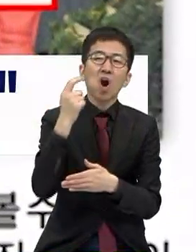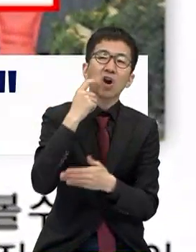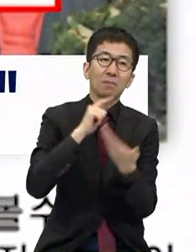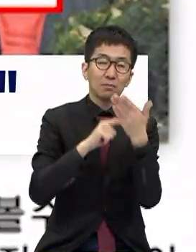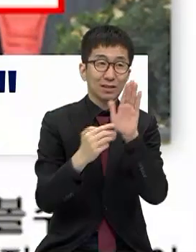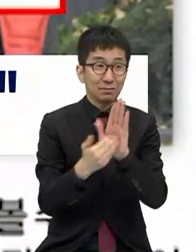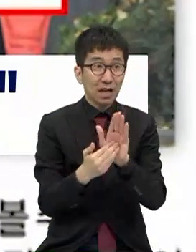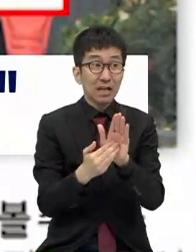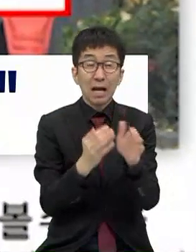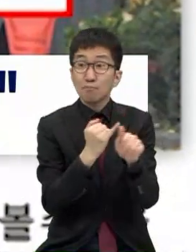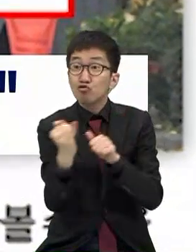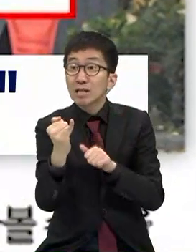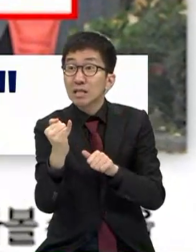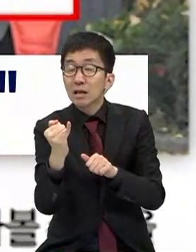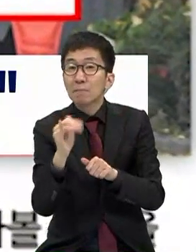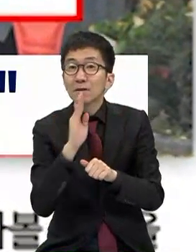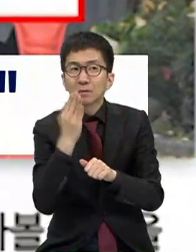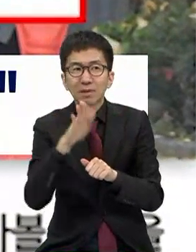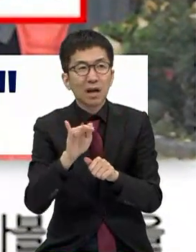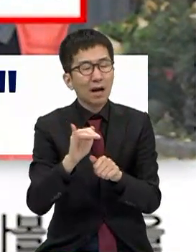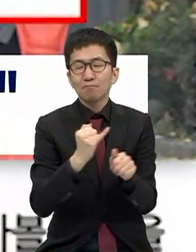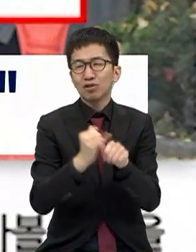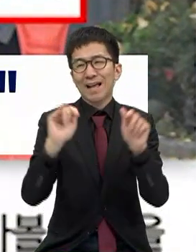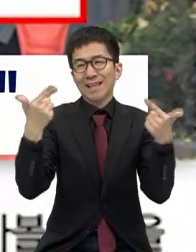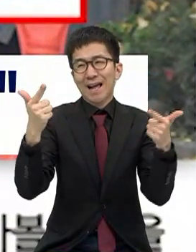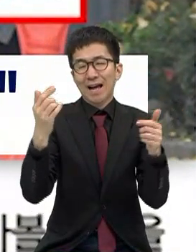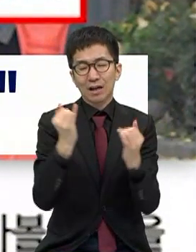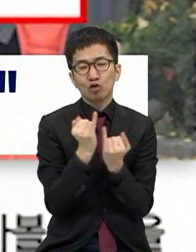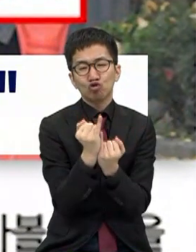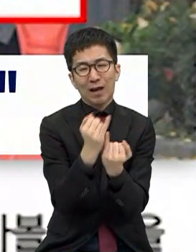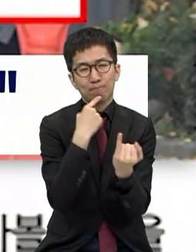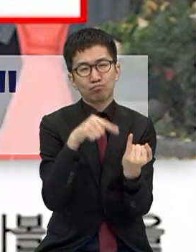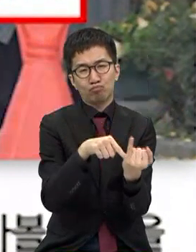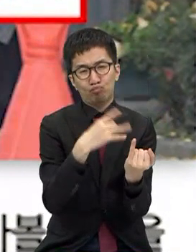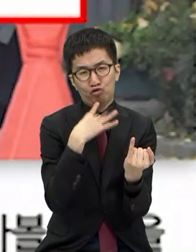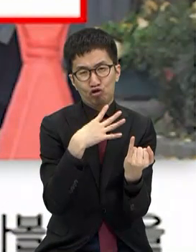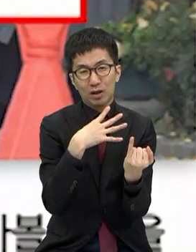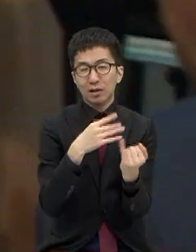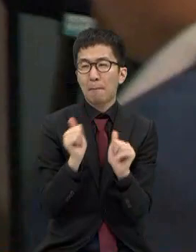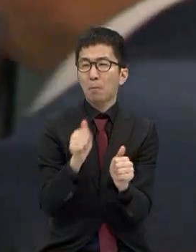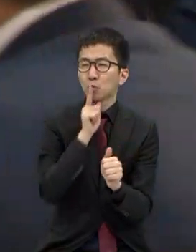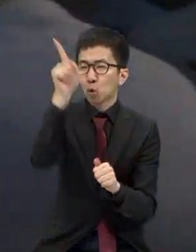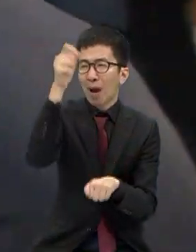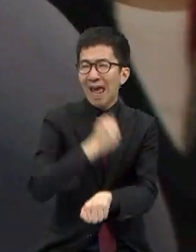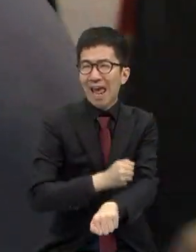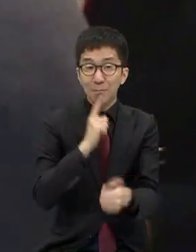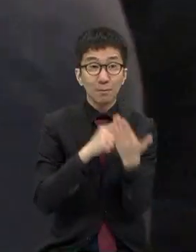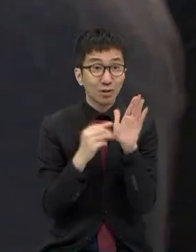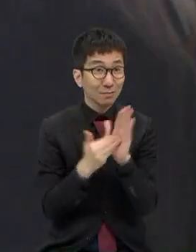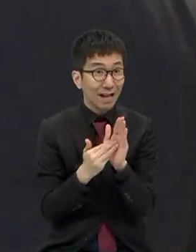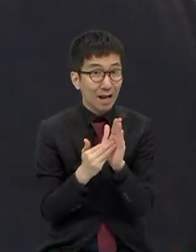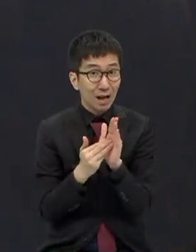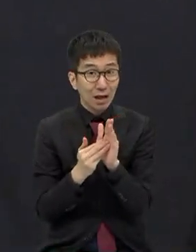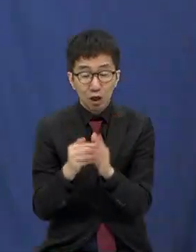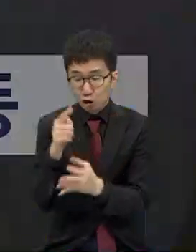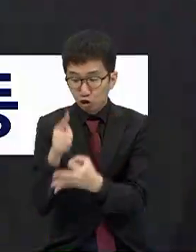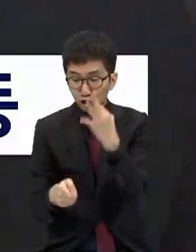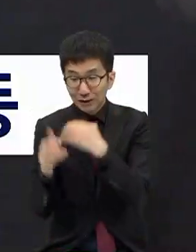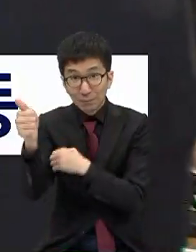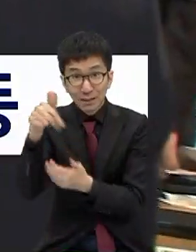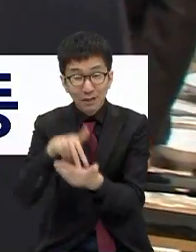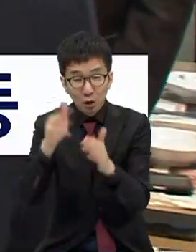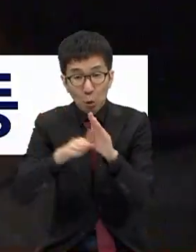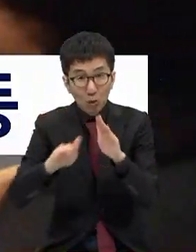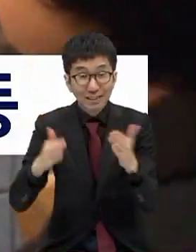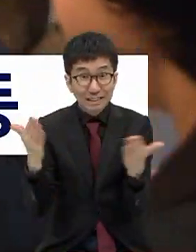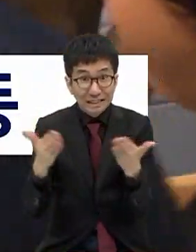공개했는데 보도된 인물은 수행원이었다면서 법적 대응도 예고했습니다. 윤석열 국민의힘 후보는 오늘 공식